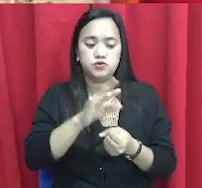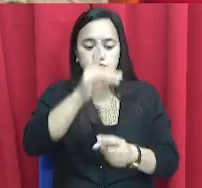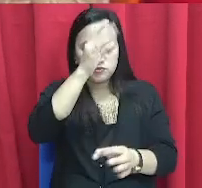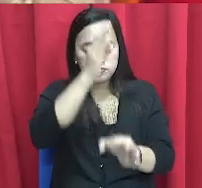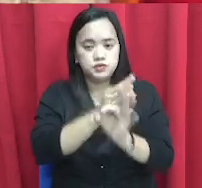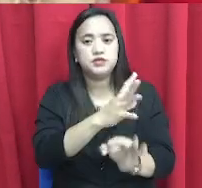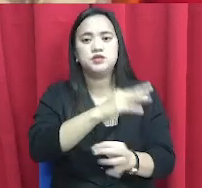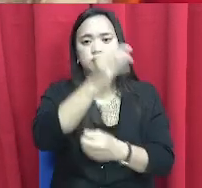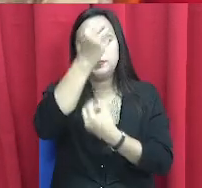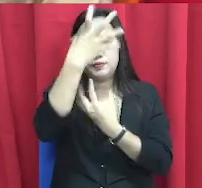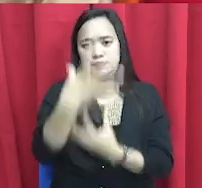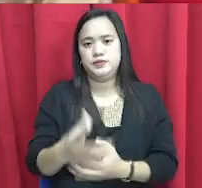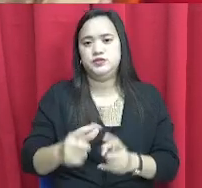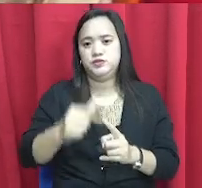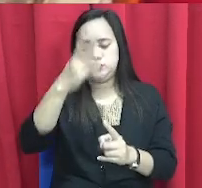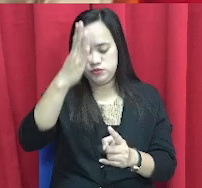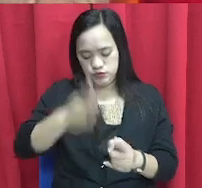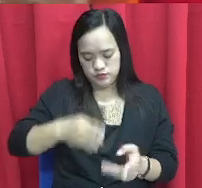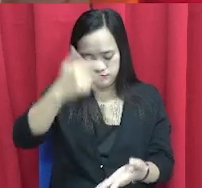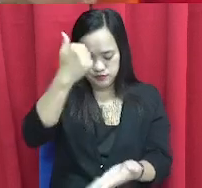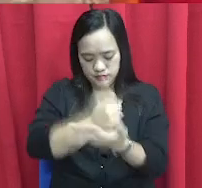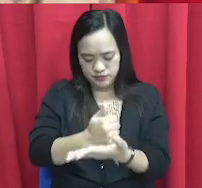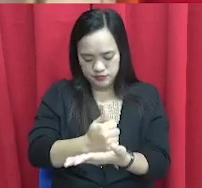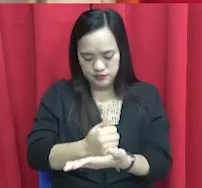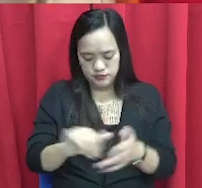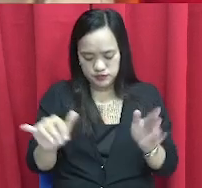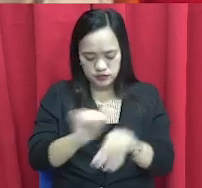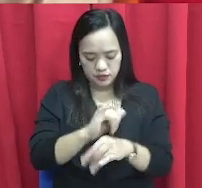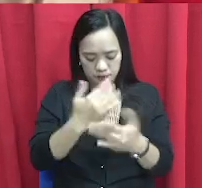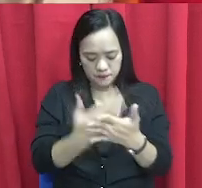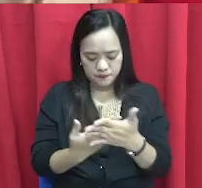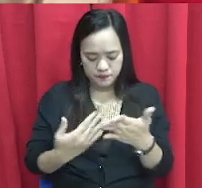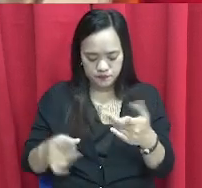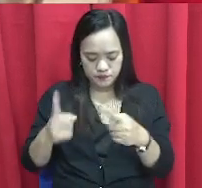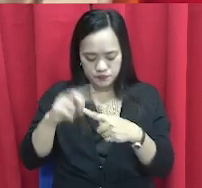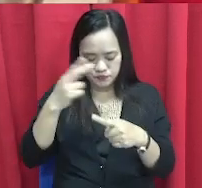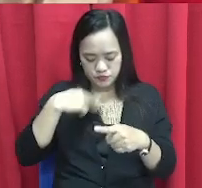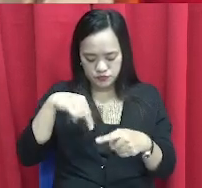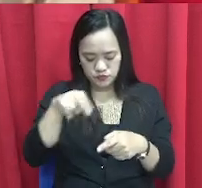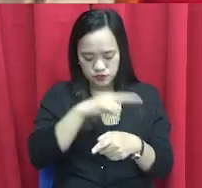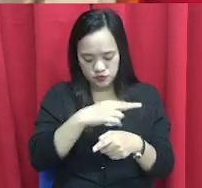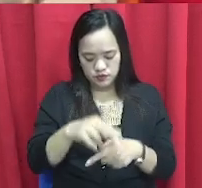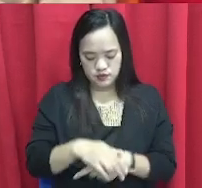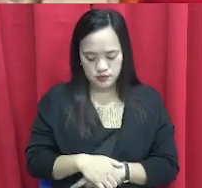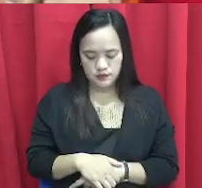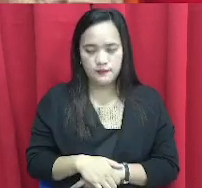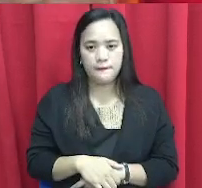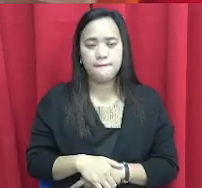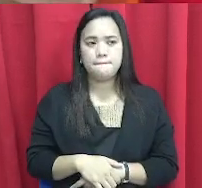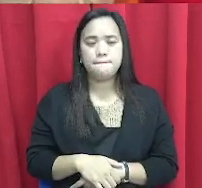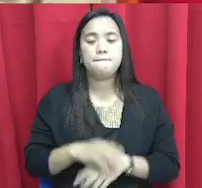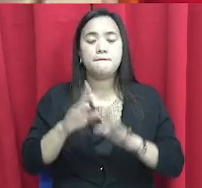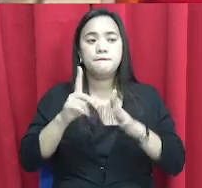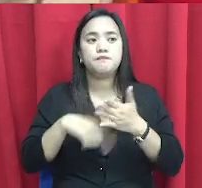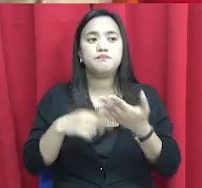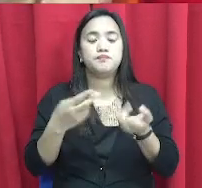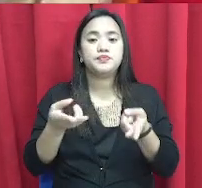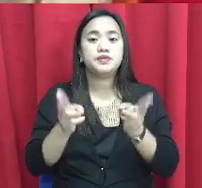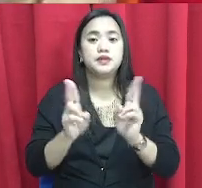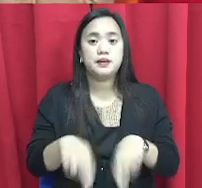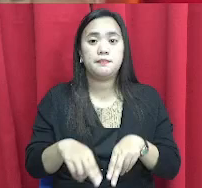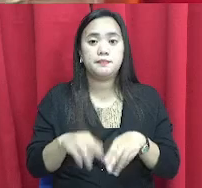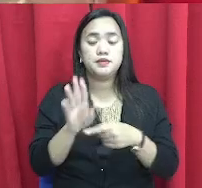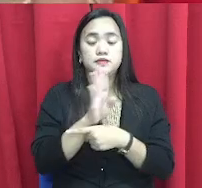pagsunod at pagkakilala po sa salita po ng Diyos Katulad po yan diyan po sa nangyayari po ngayon sa balikatan patapos na po ang summer